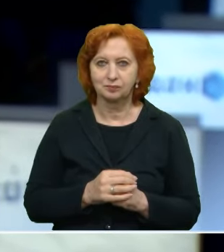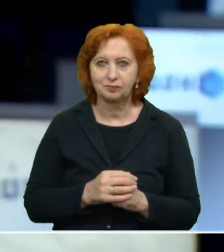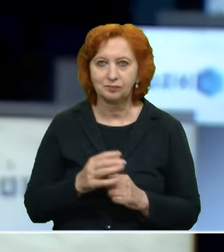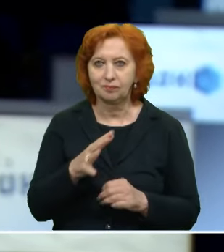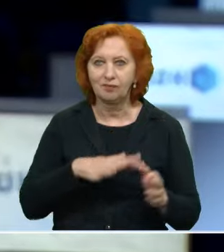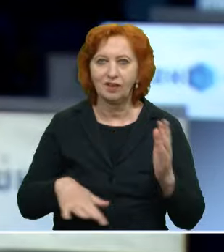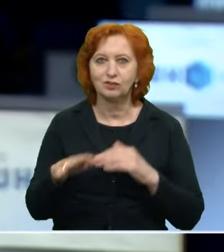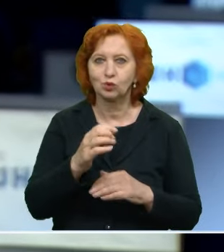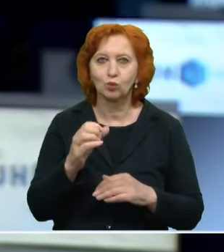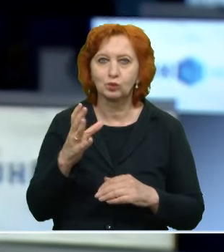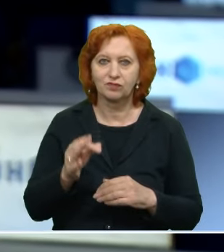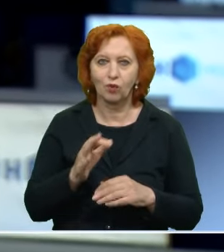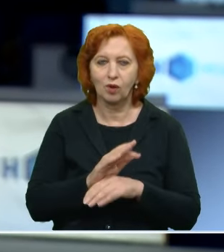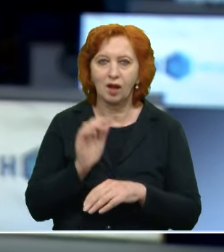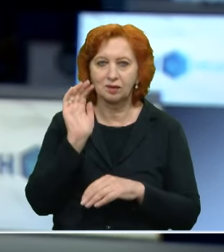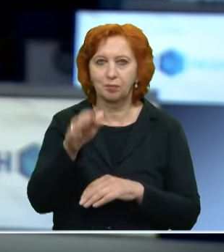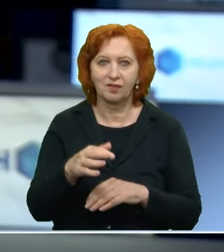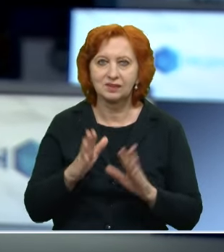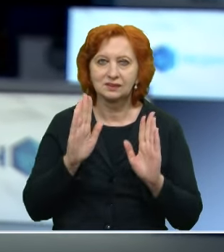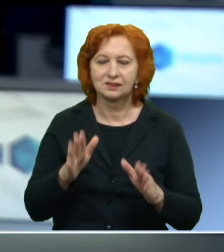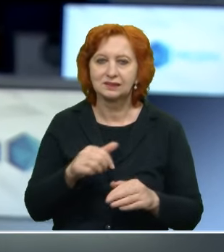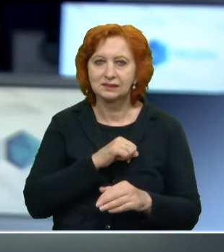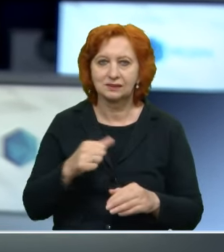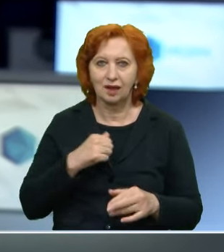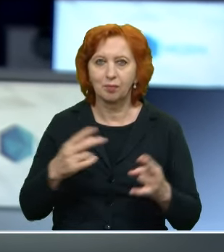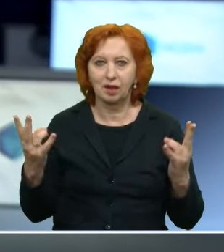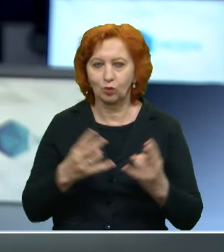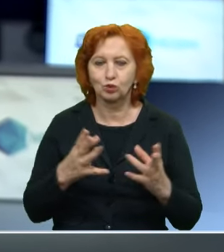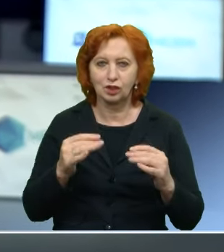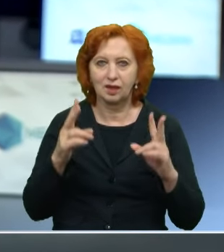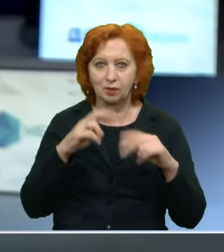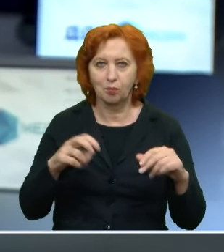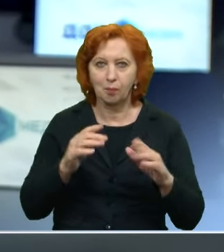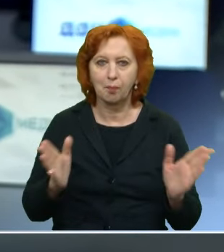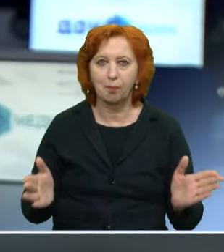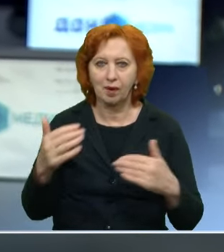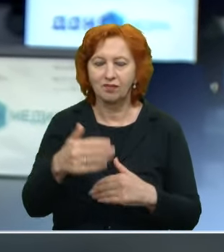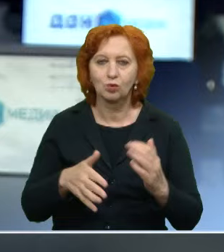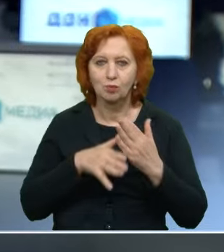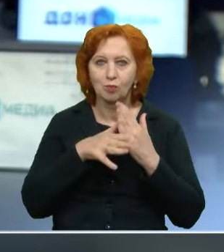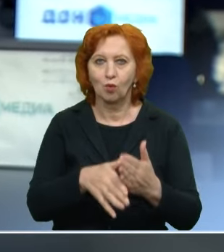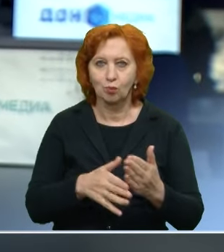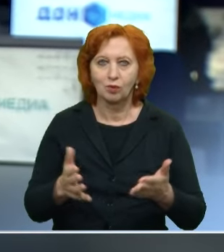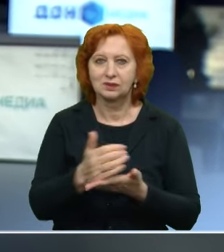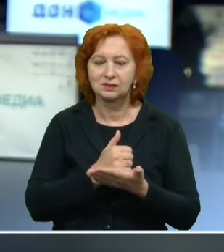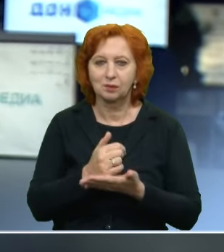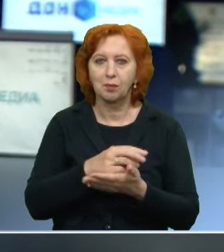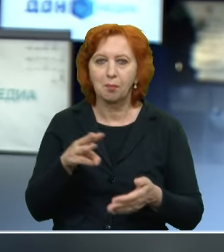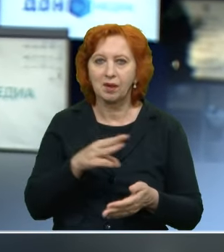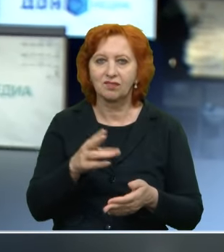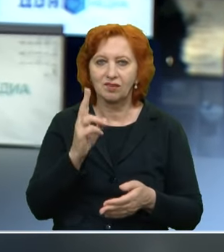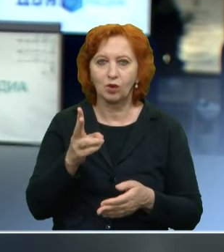зону спецоперации нашим бойцам отправляют только самое нужное и проверенное. Партию гумпомощи собрали в Матвеево-Курганском